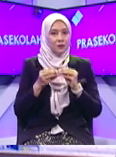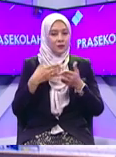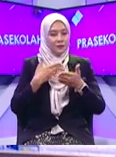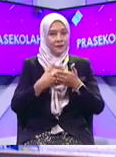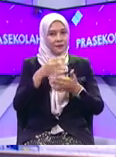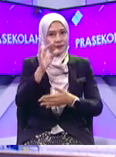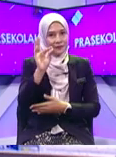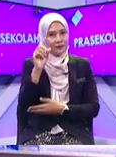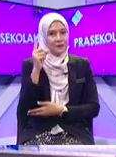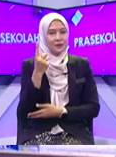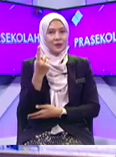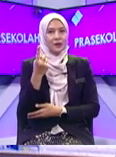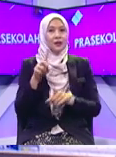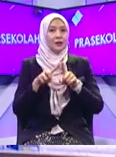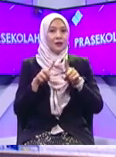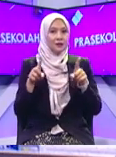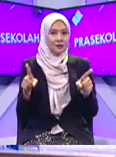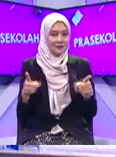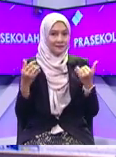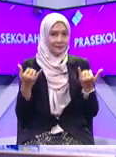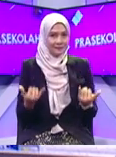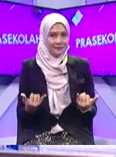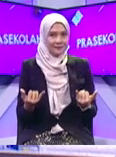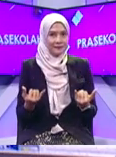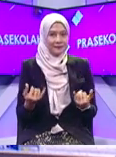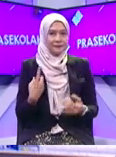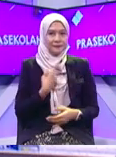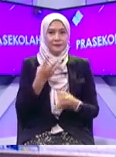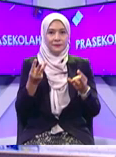sembilan tapi untuk segmen kali ini kita gunakan